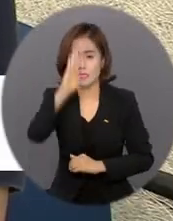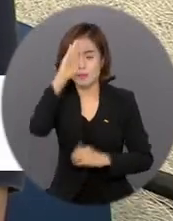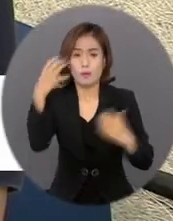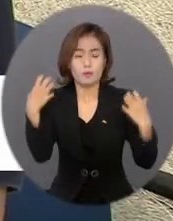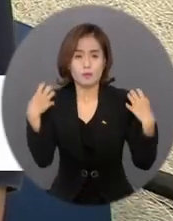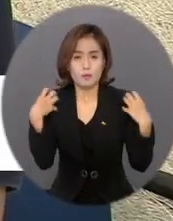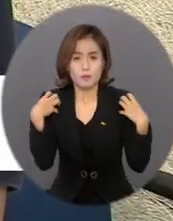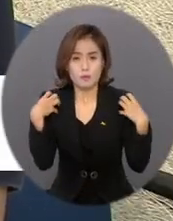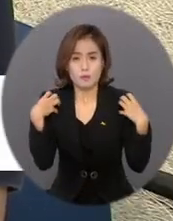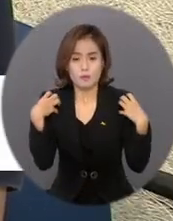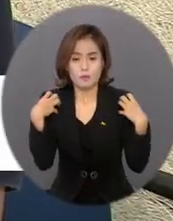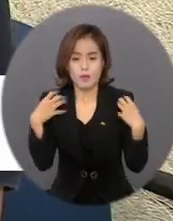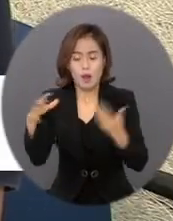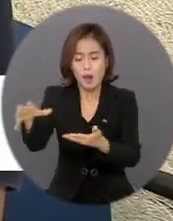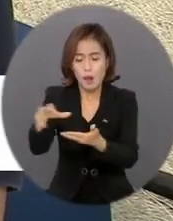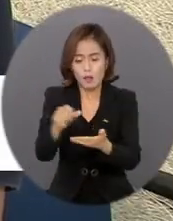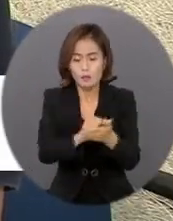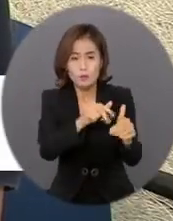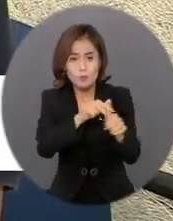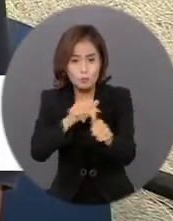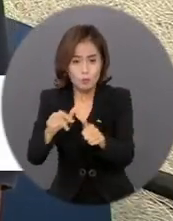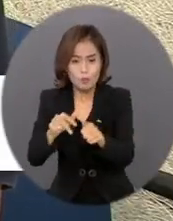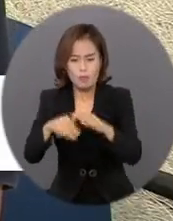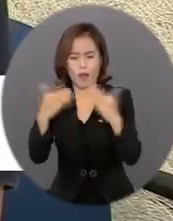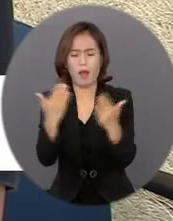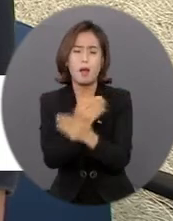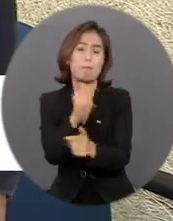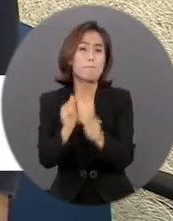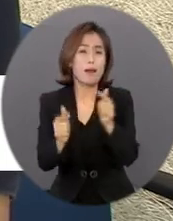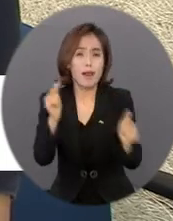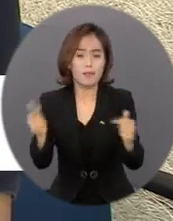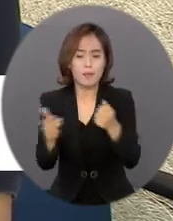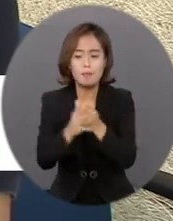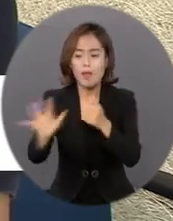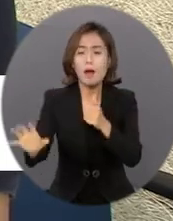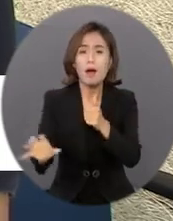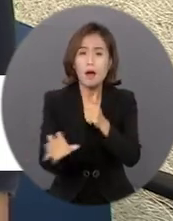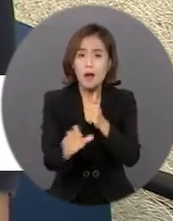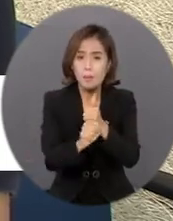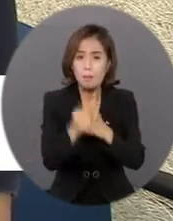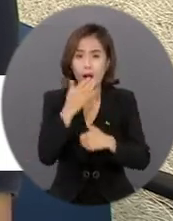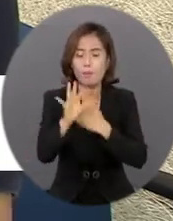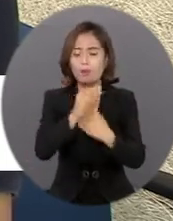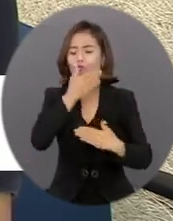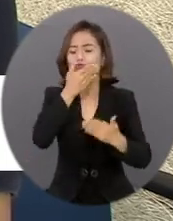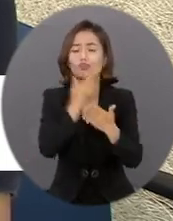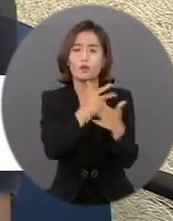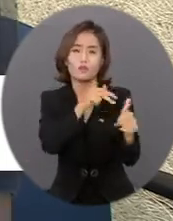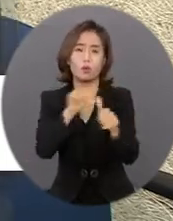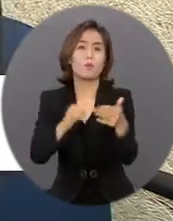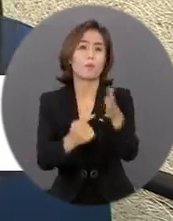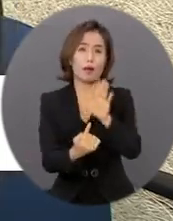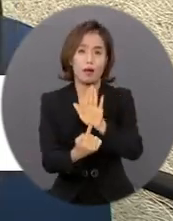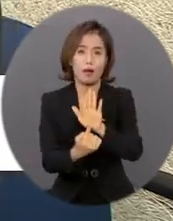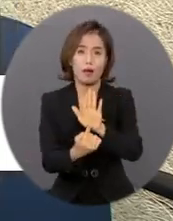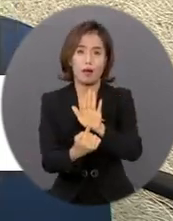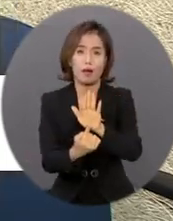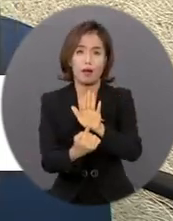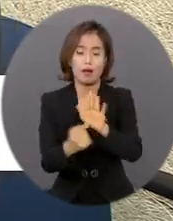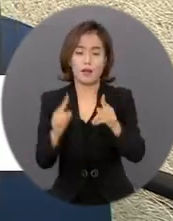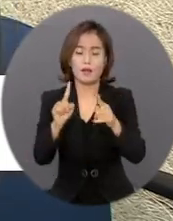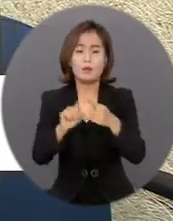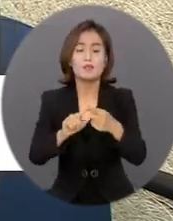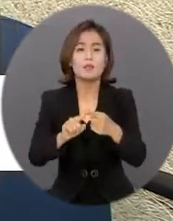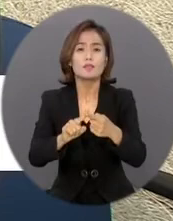이제 확보하는 정보들이 다 파편적인 정보들입니다. 그걸 하나로 합히면 상당히 중요한 정보가 나오는데 그래서 이제